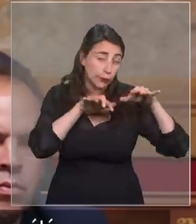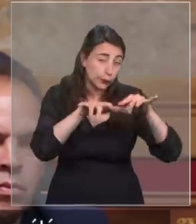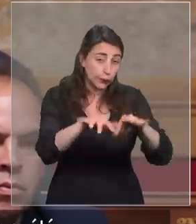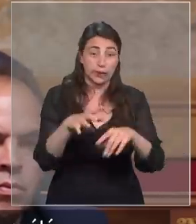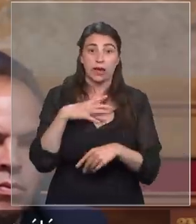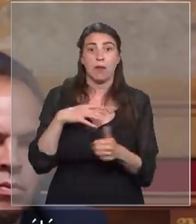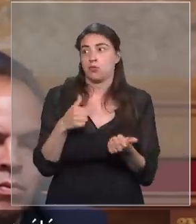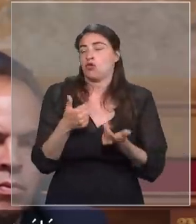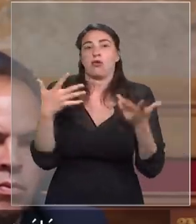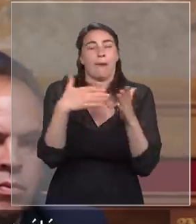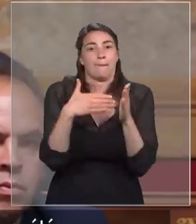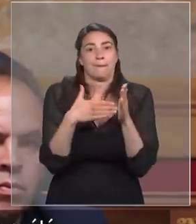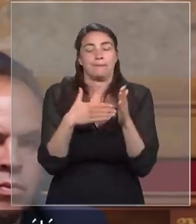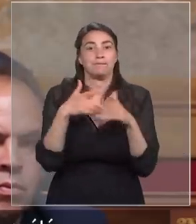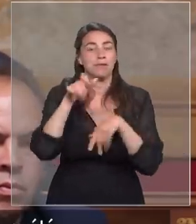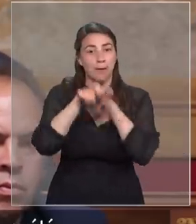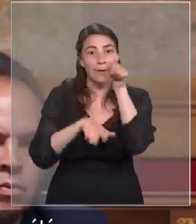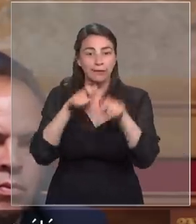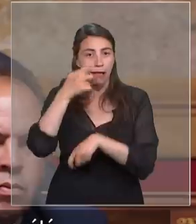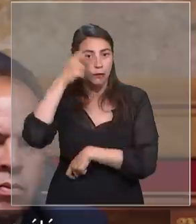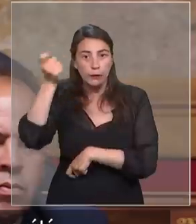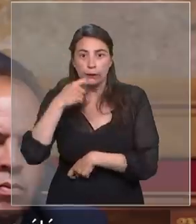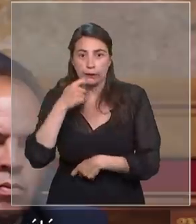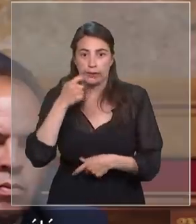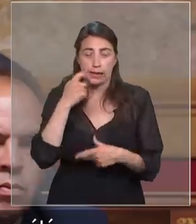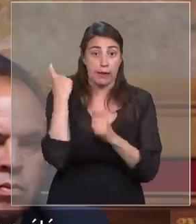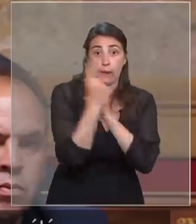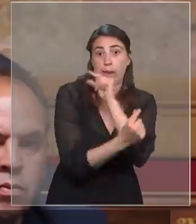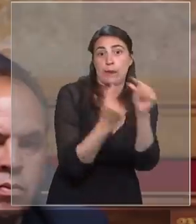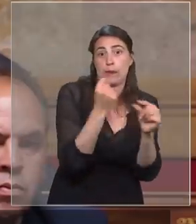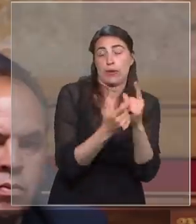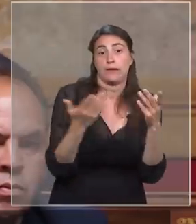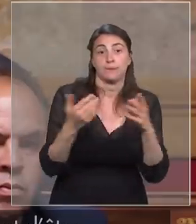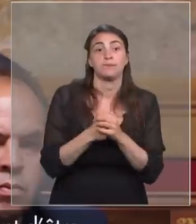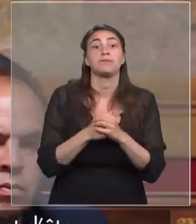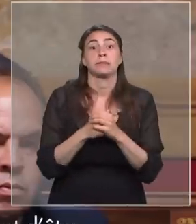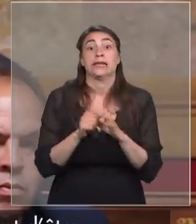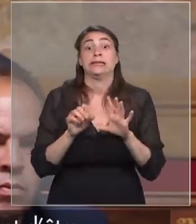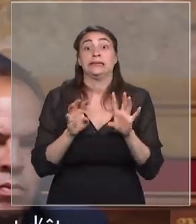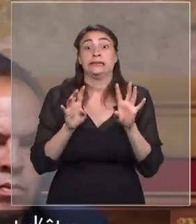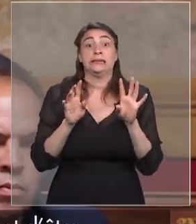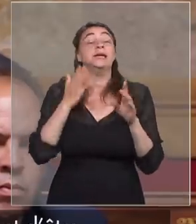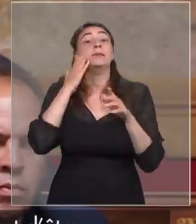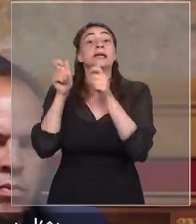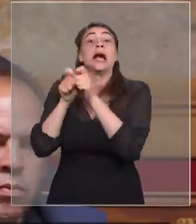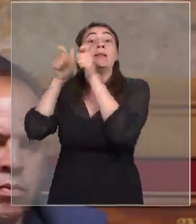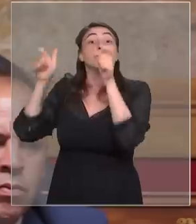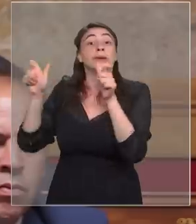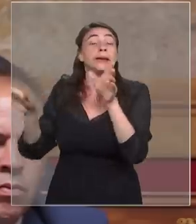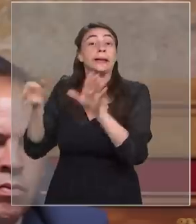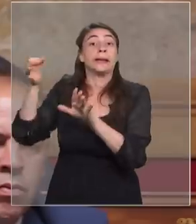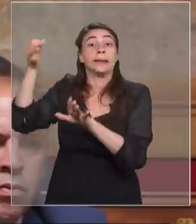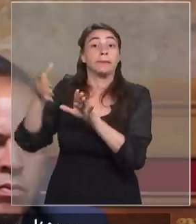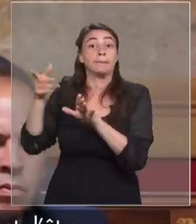survie. La centrale de Zaporizhzhia, menacée de surchauffe, est surveillée de très près par l'Agence internationale